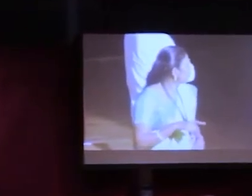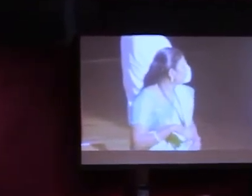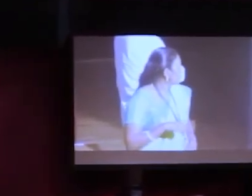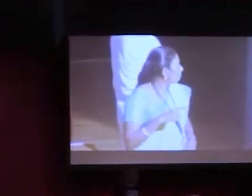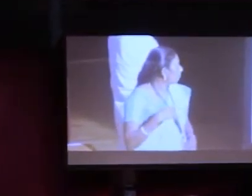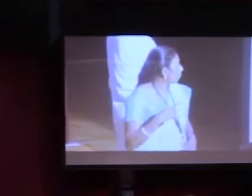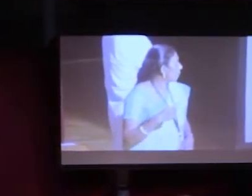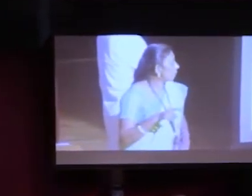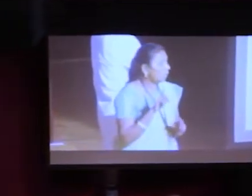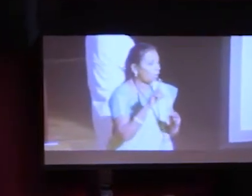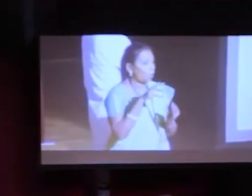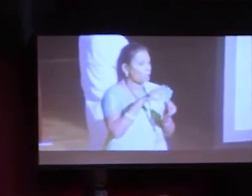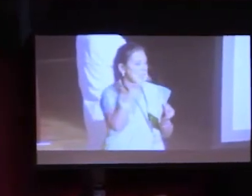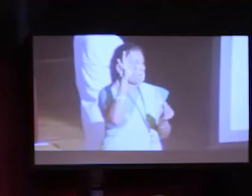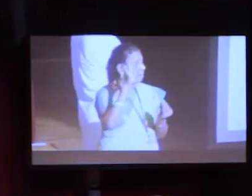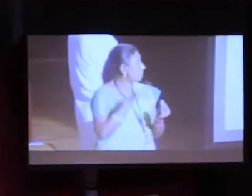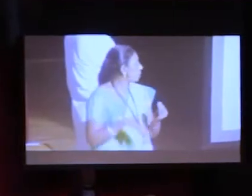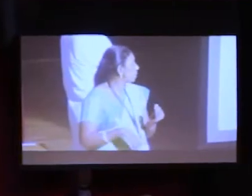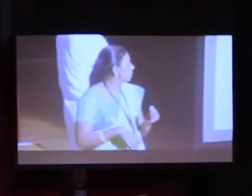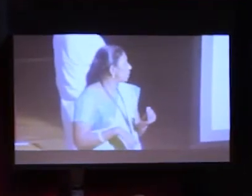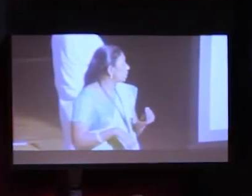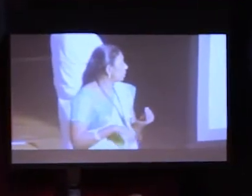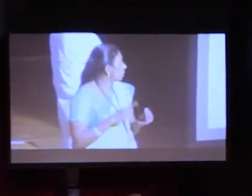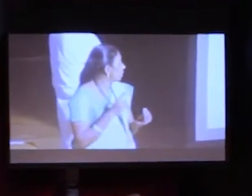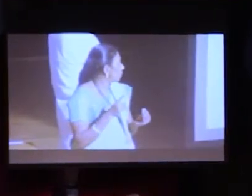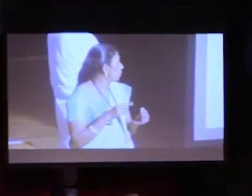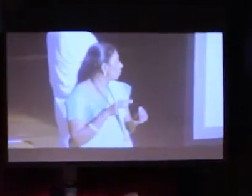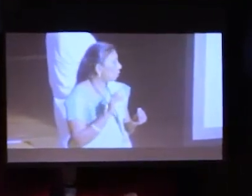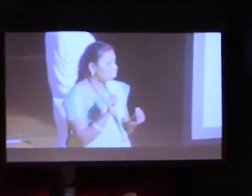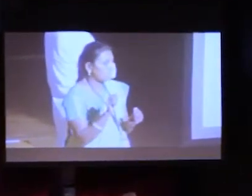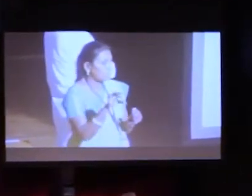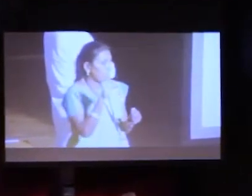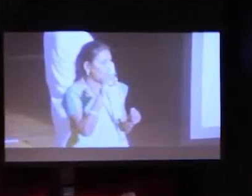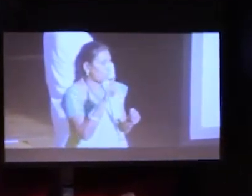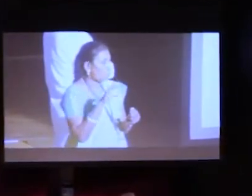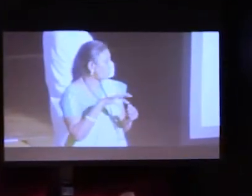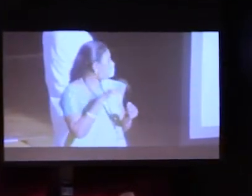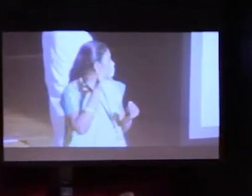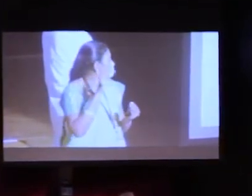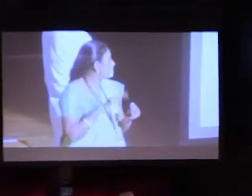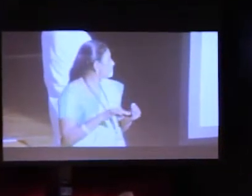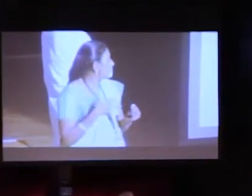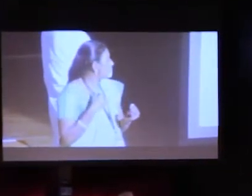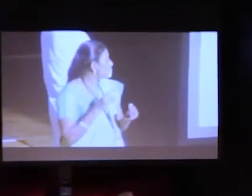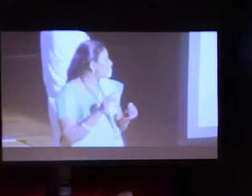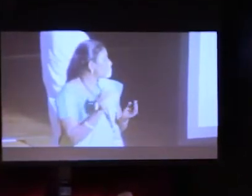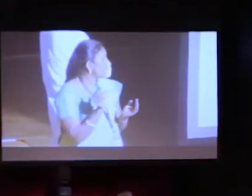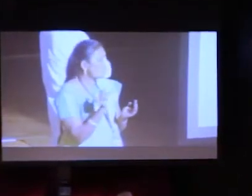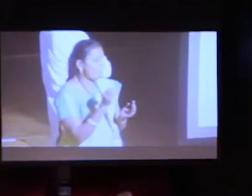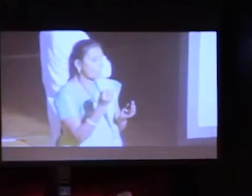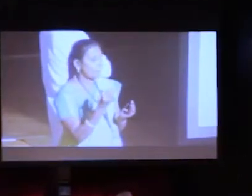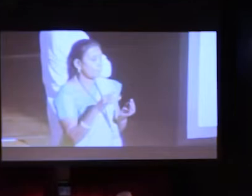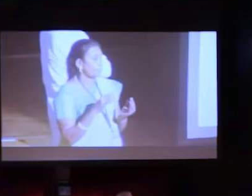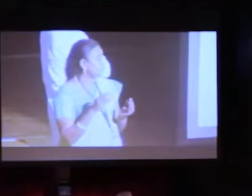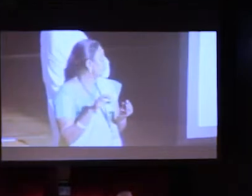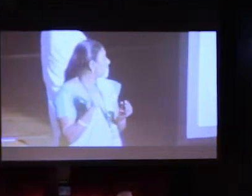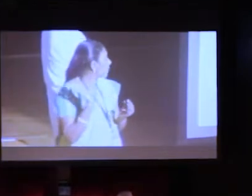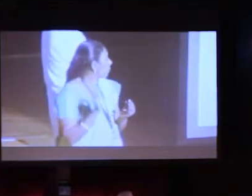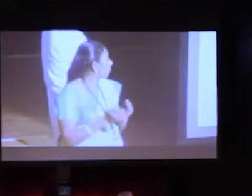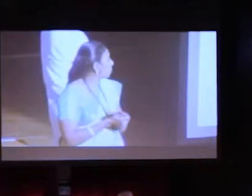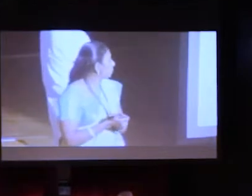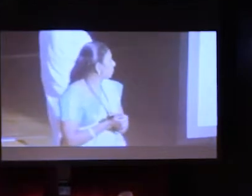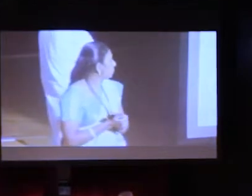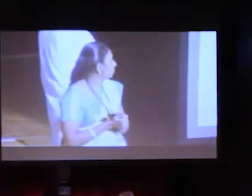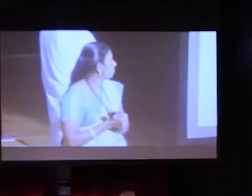ಚಿಕ್ಕ ನಂಬರ್ ಎಲ್ಲರೂ ಒಂದೊಂದು ಕಾರ್ಡ್ ತಗೊಳ್ಳಿ ಸರ್. ನೀವು ಕಾರ್ಡ್ ತಗೊಳ್ಳಿ, ಚಿಕ್ಕ ನಂಬರ್ ಆಡೋಣ. ಮಿಸ್ ನೀವು ಒಂದು